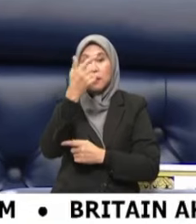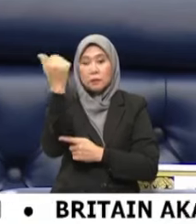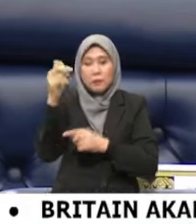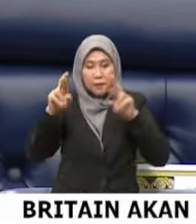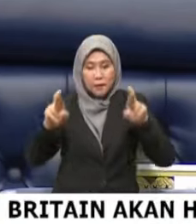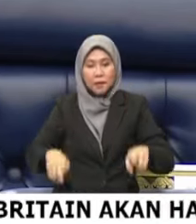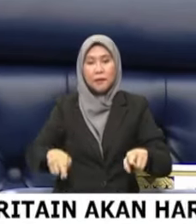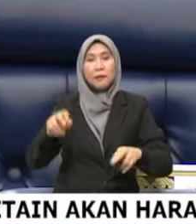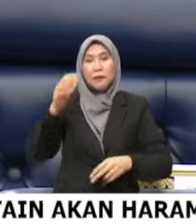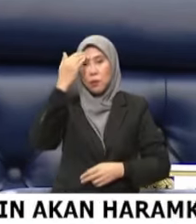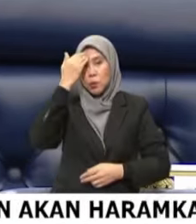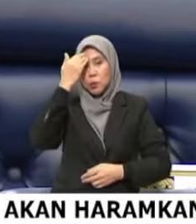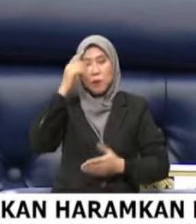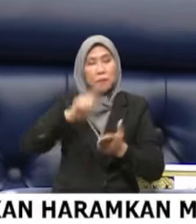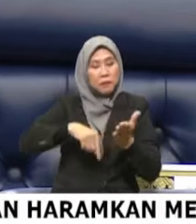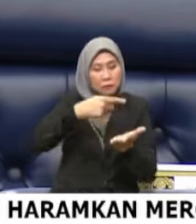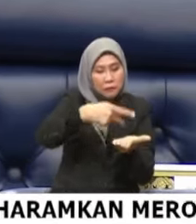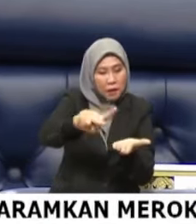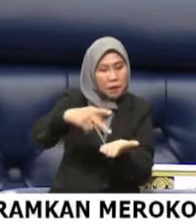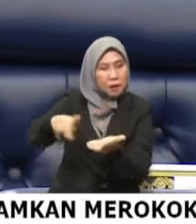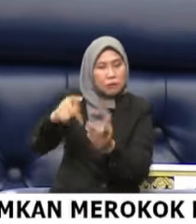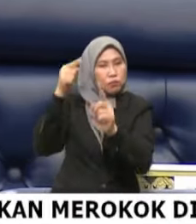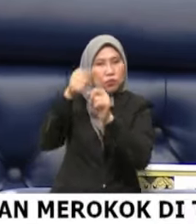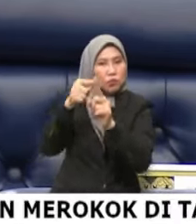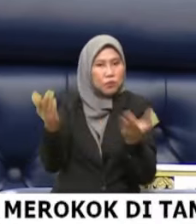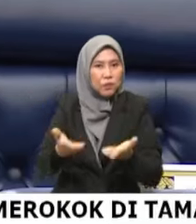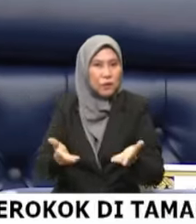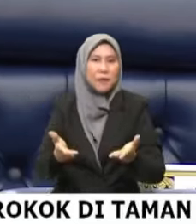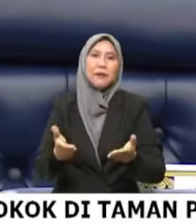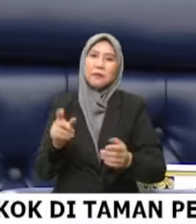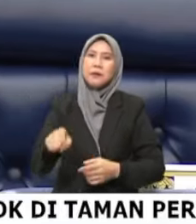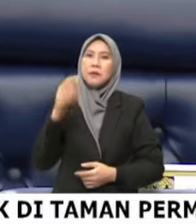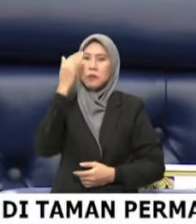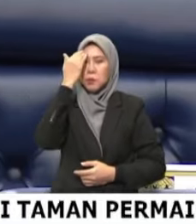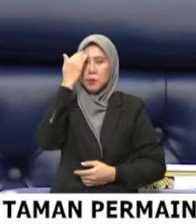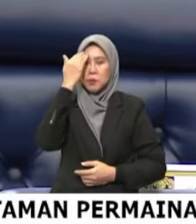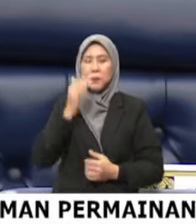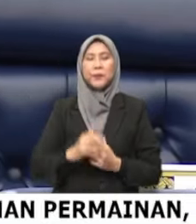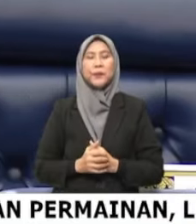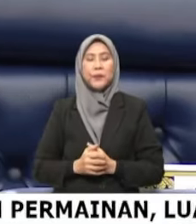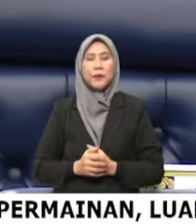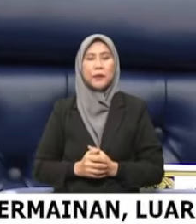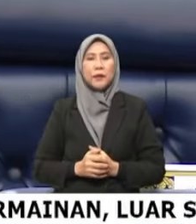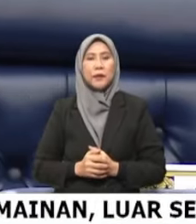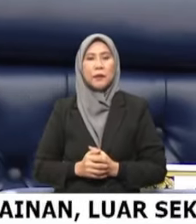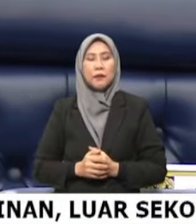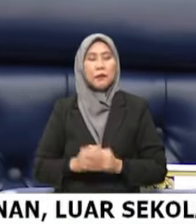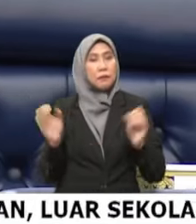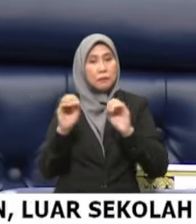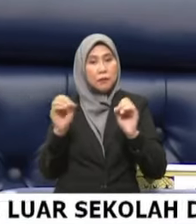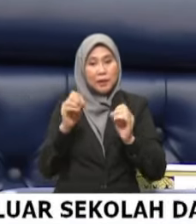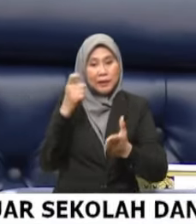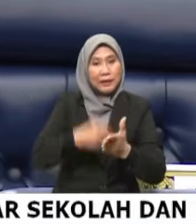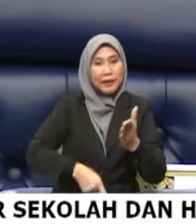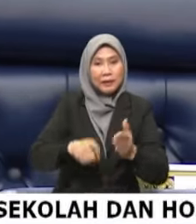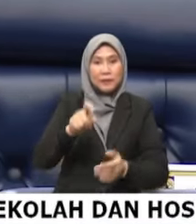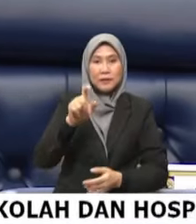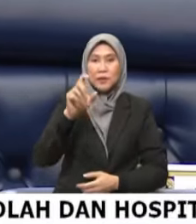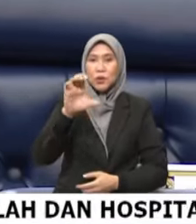yang dibelanjakan. Mengenai perkara yang kedua, iaitu tidak ada adakah cukai yang